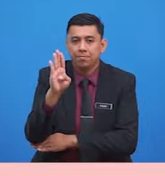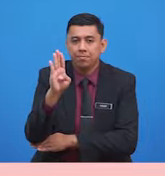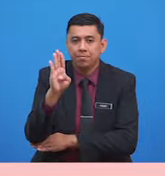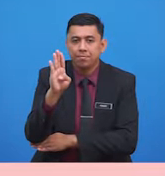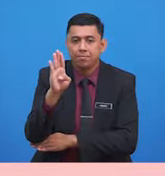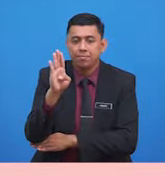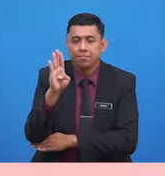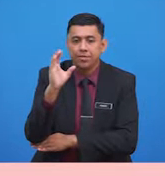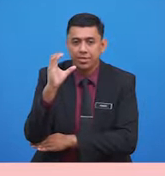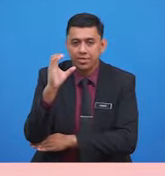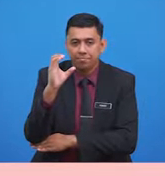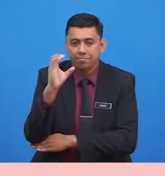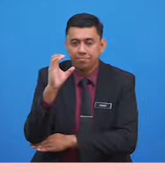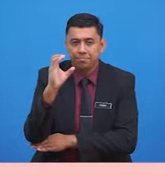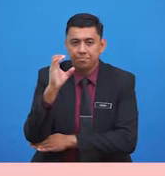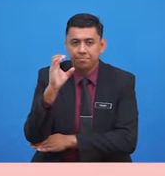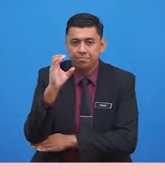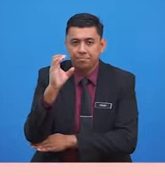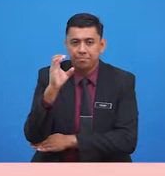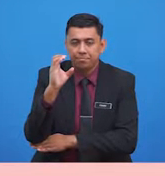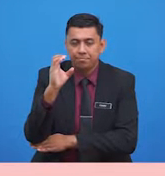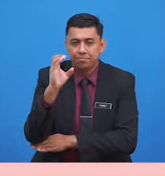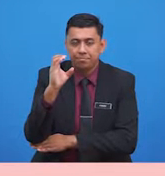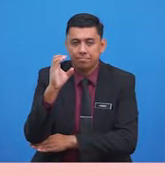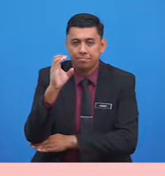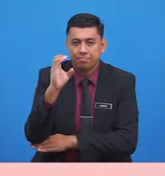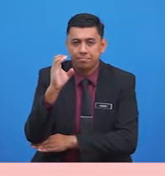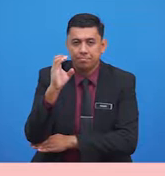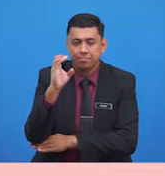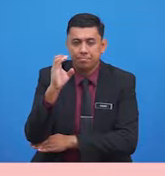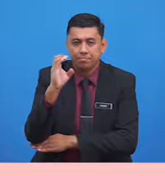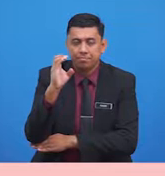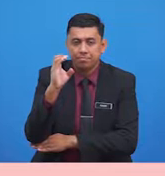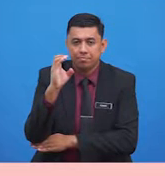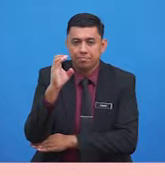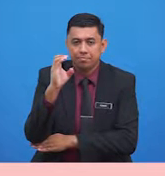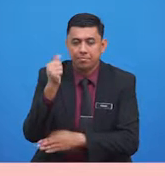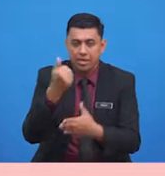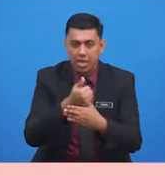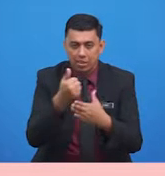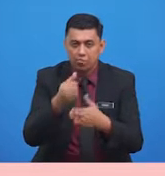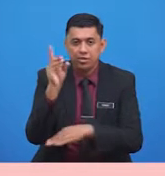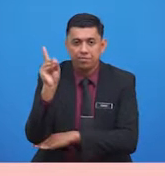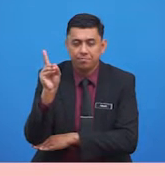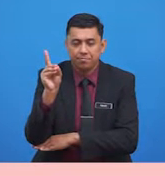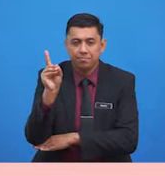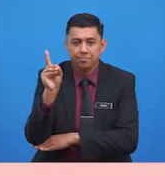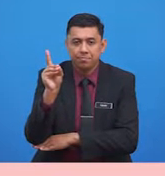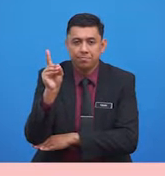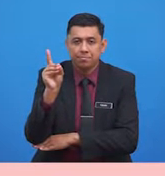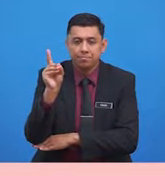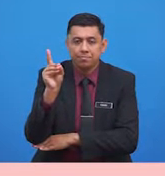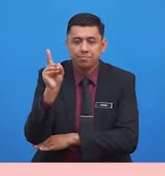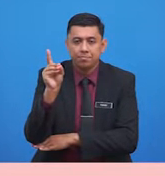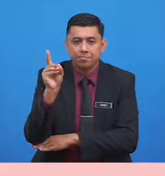bertambah keruh. C. Supaya kita bergaduh sesama jiran. D.